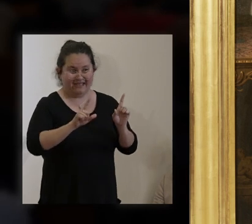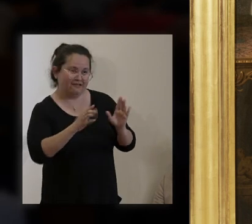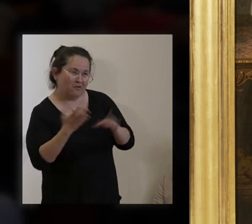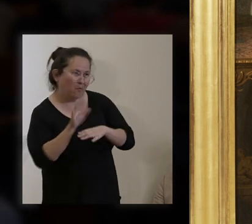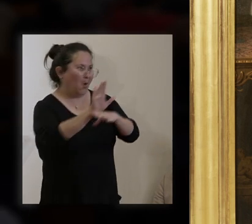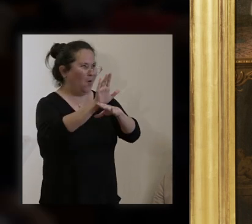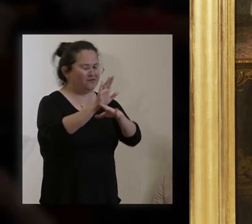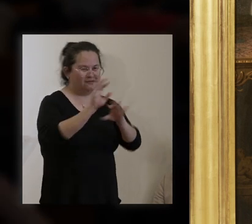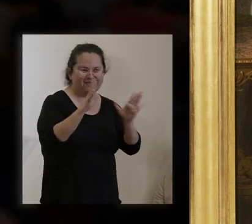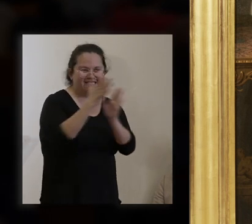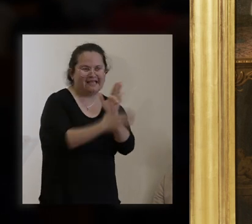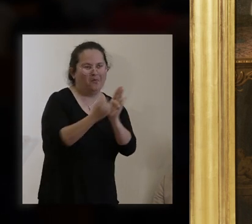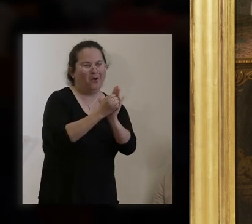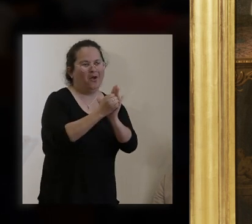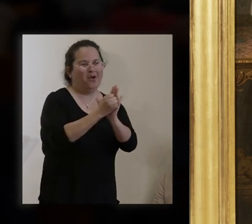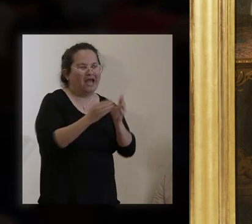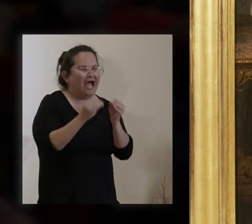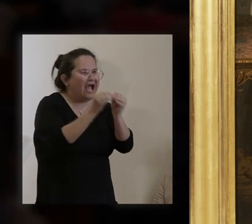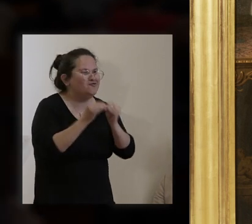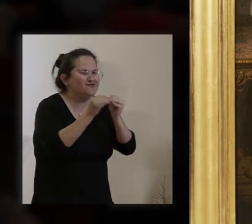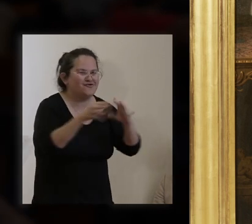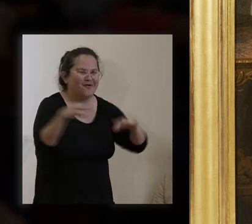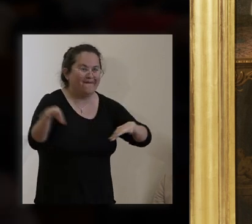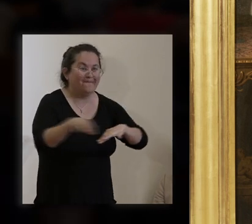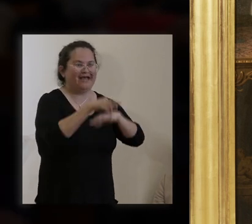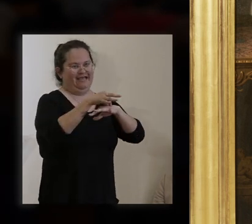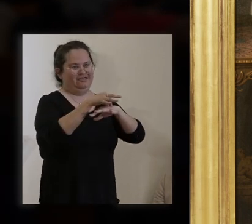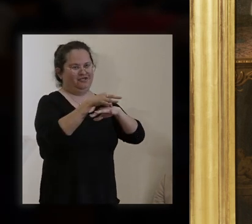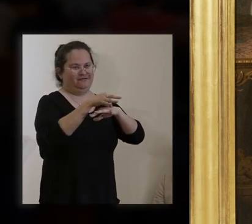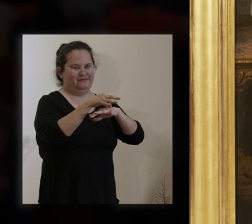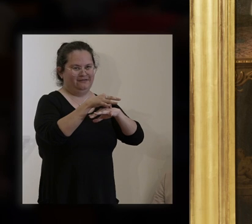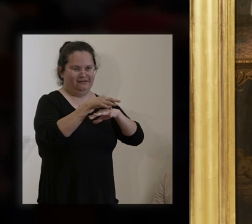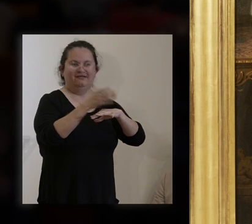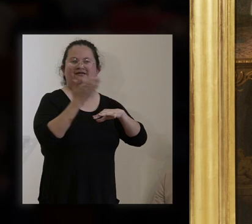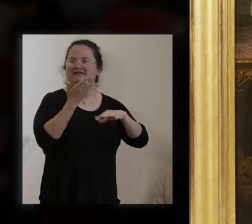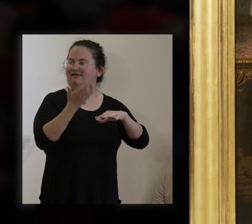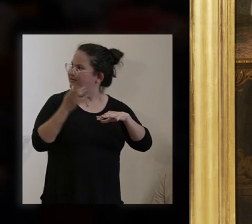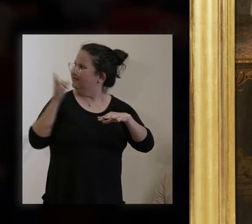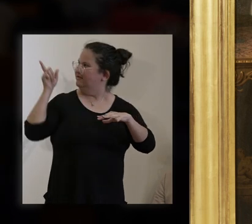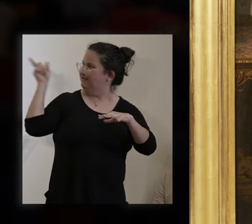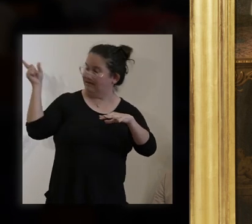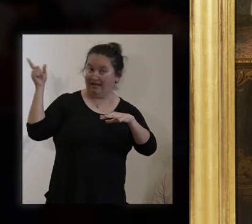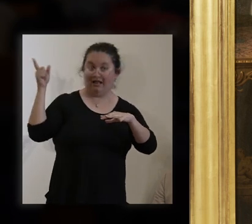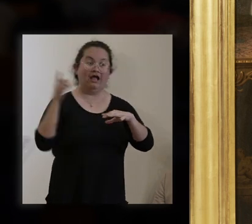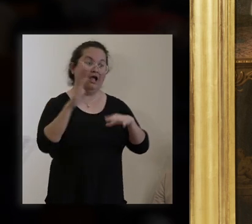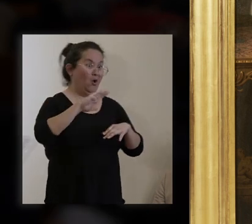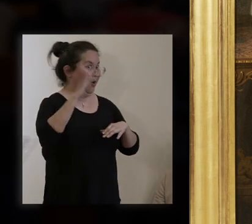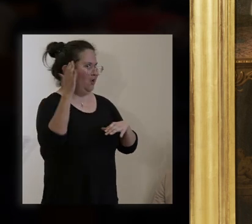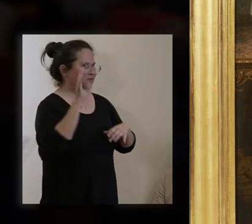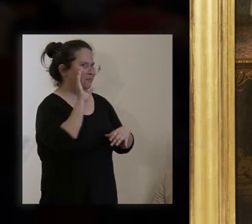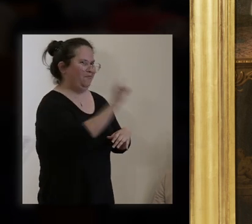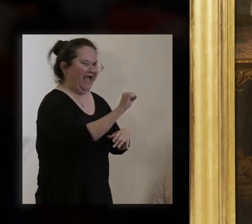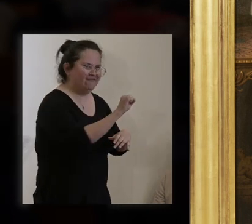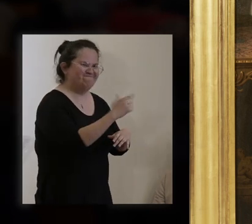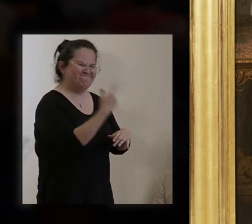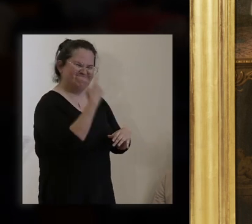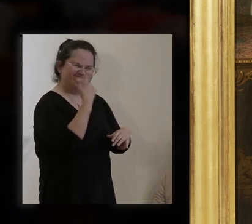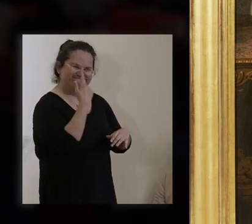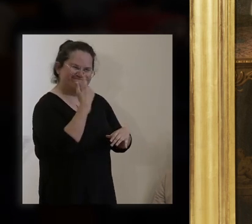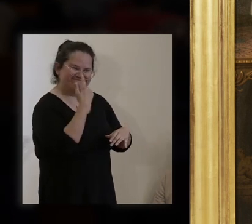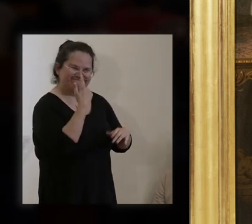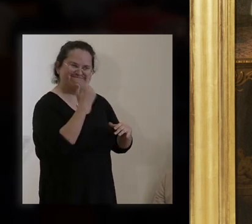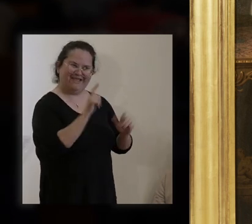marital. Et cet amour marital, vous ne pouvez pas forcément le voir, mais il est symbolisé aussi par un détail qui est rendu assez peu